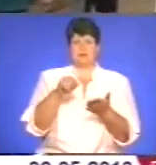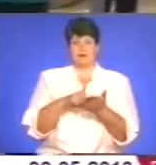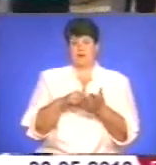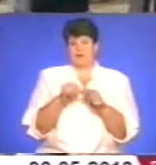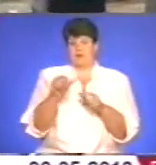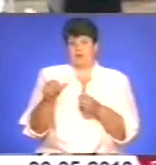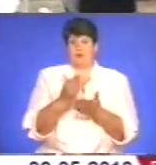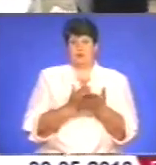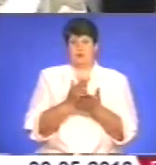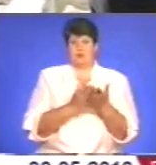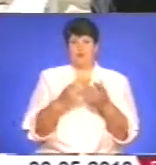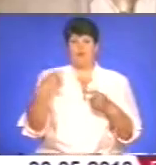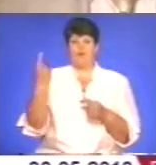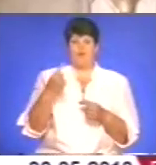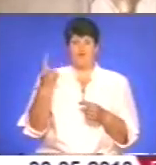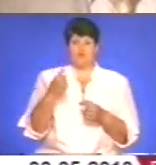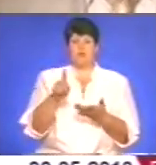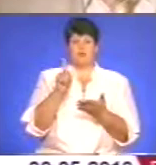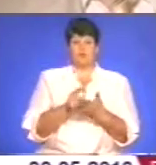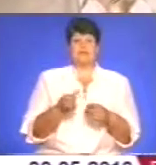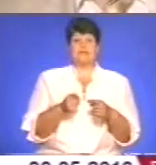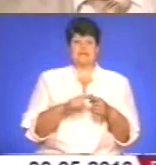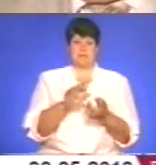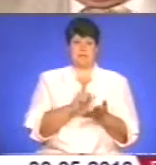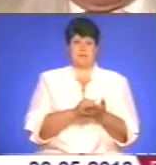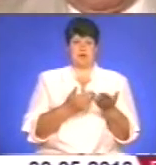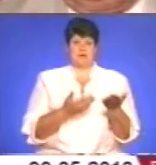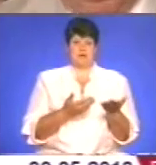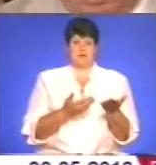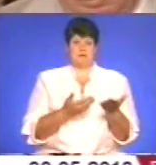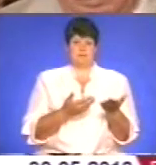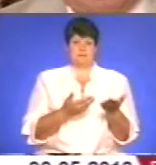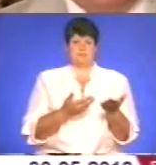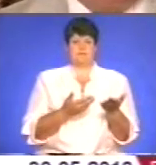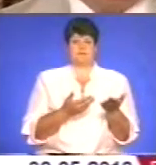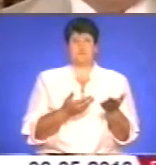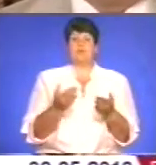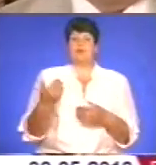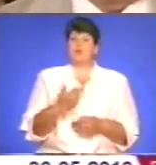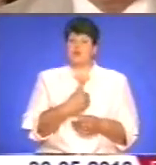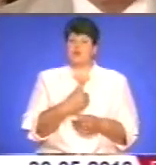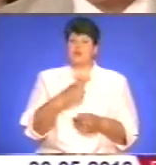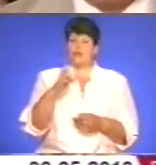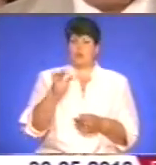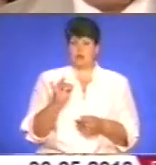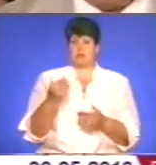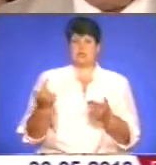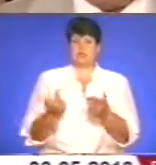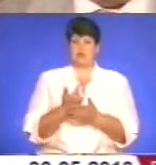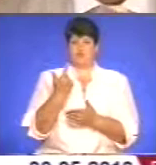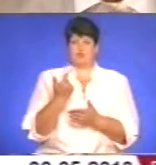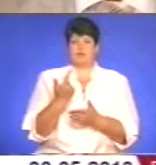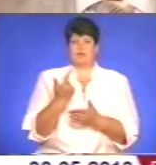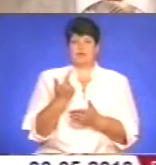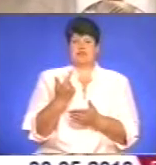в області і в районі, які цими повинні займатися. І хотів би, знову ж таки, ми з Василем, от